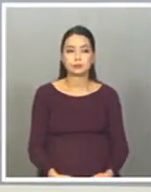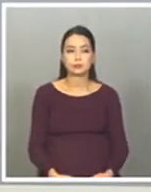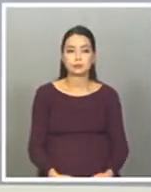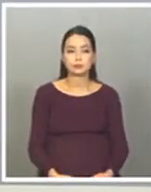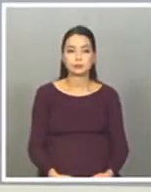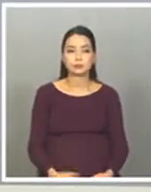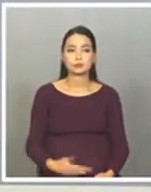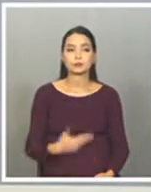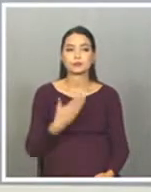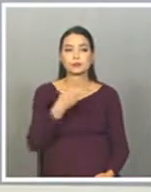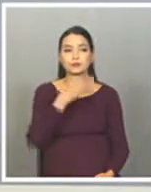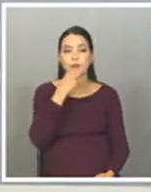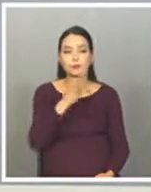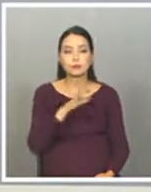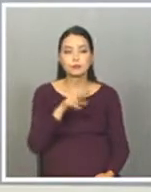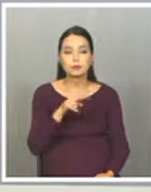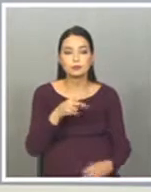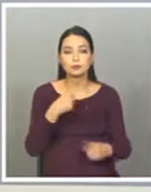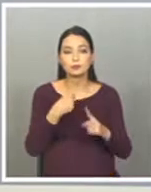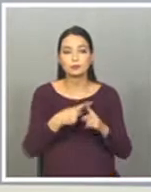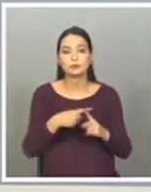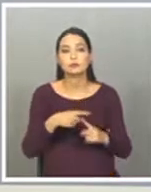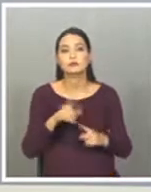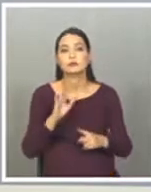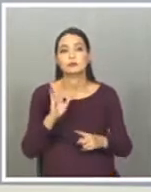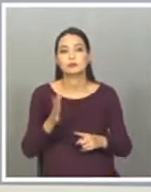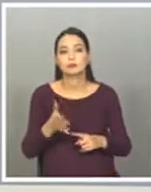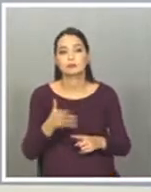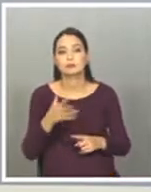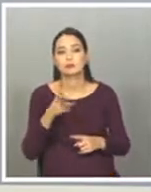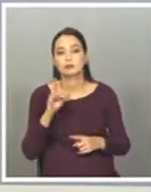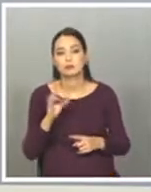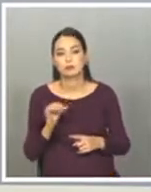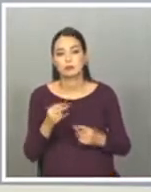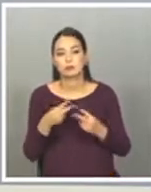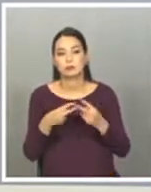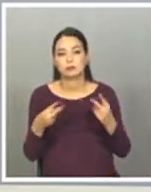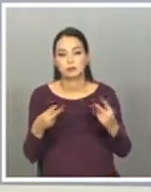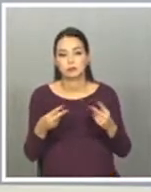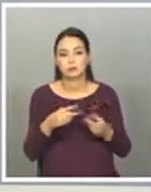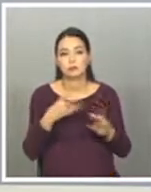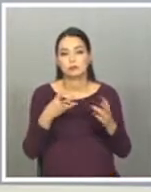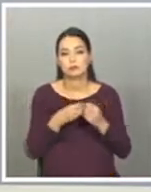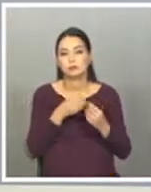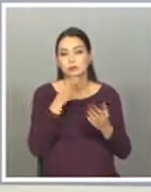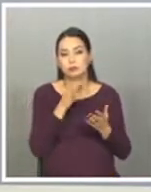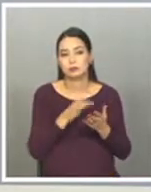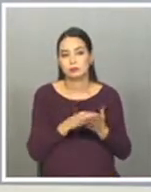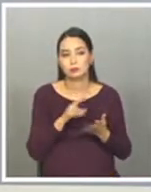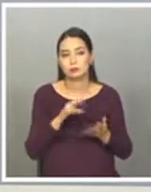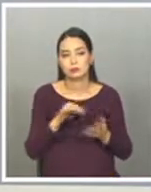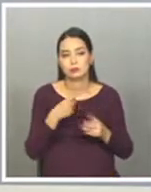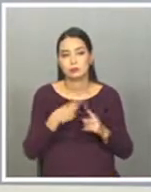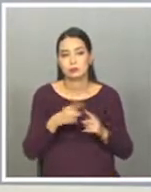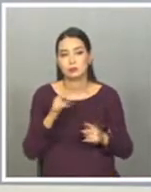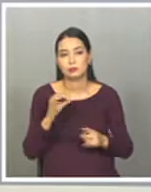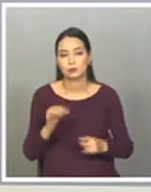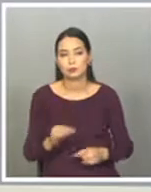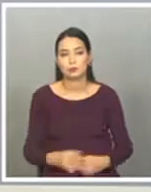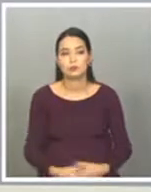P-ға тең, және Q-дің 3-тен 1 дәрежесінің кубы ол Q-ға тең. Сонда жауабы P қосылған Q.